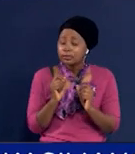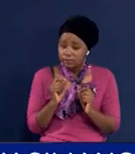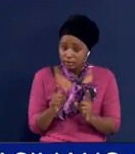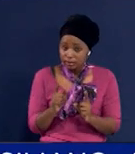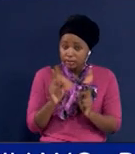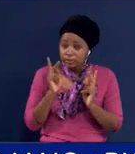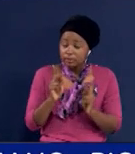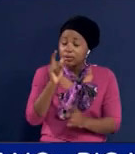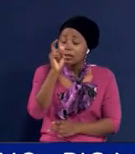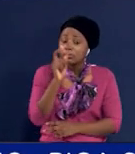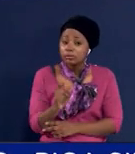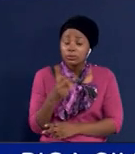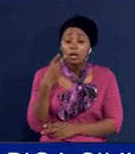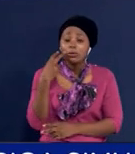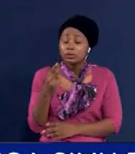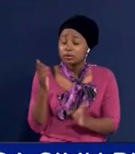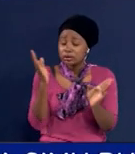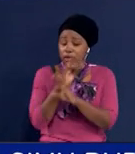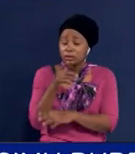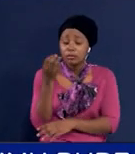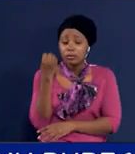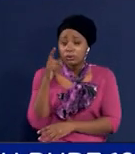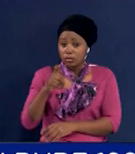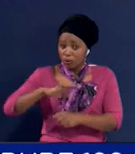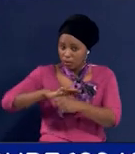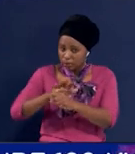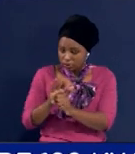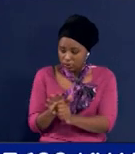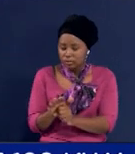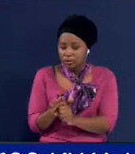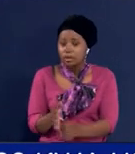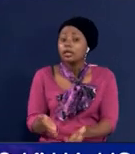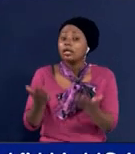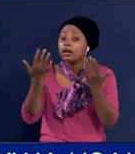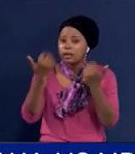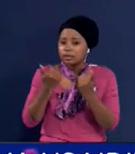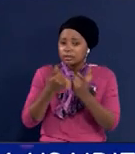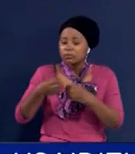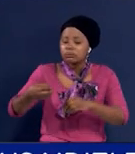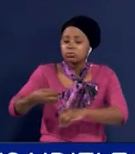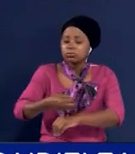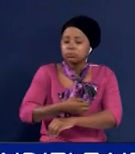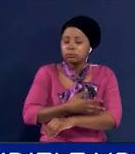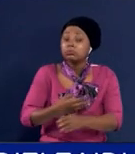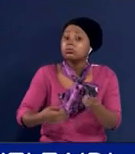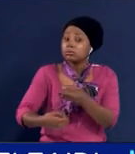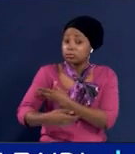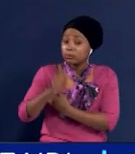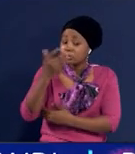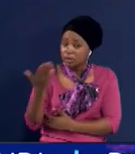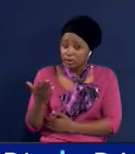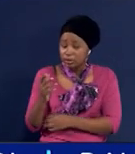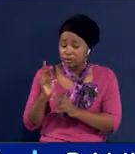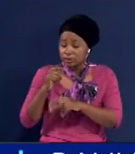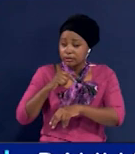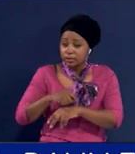hata kama mtu haonyeshi dalili za huu ugonjwa wa korona, anaweza akawaambukiza wengine, hususan pale ambapo